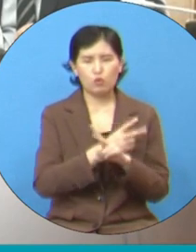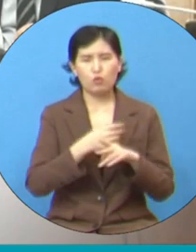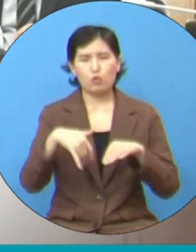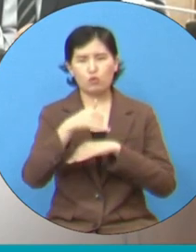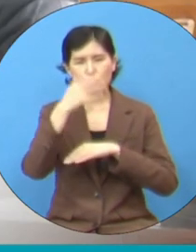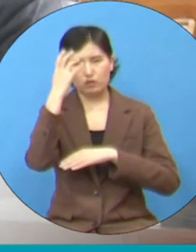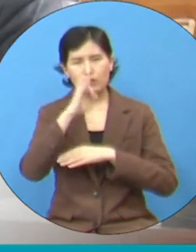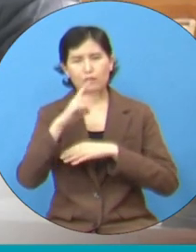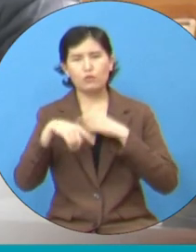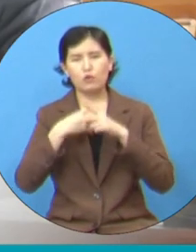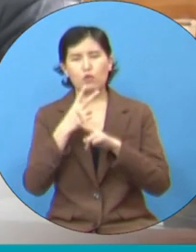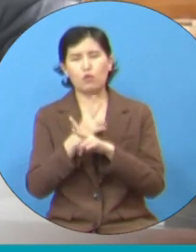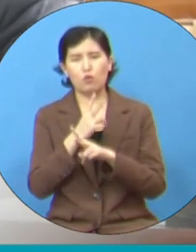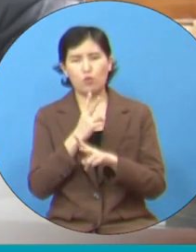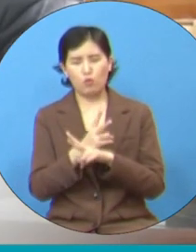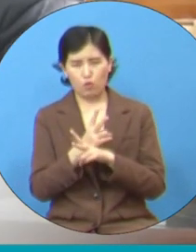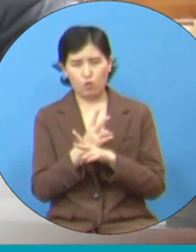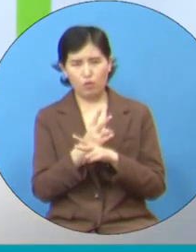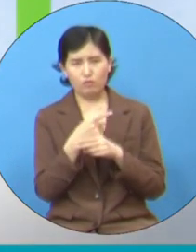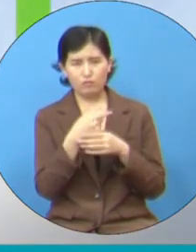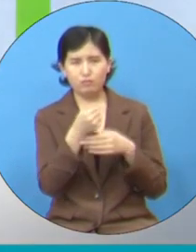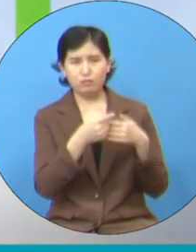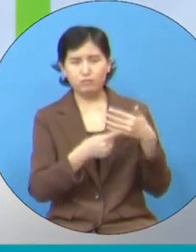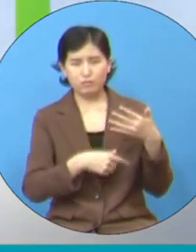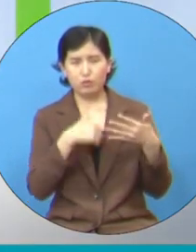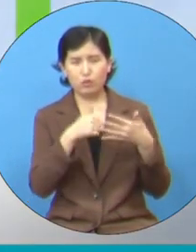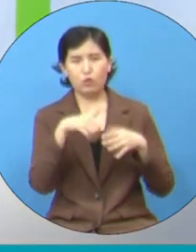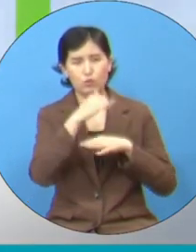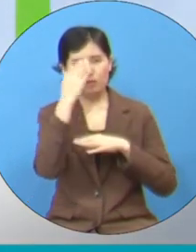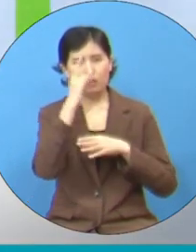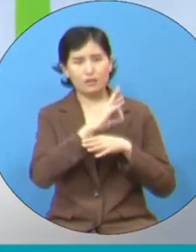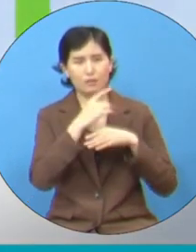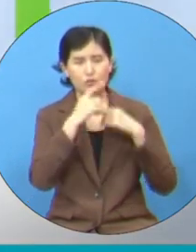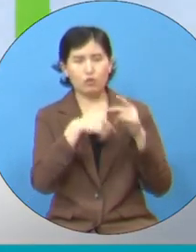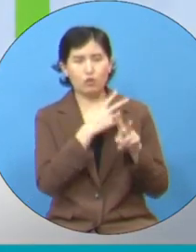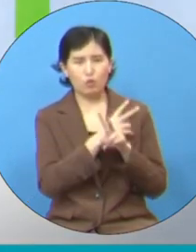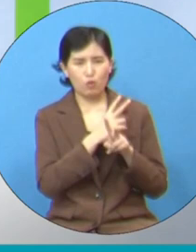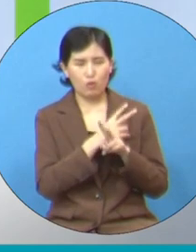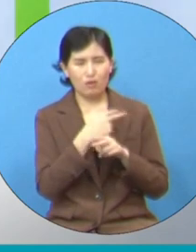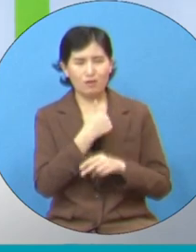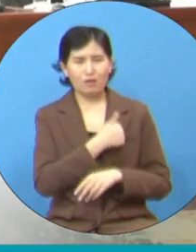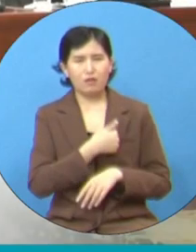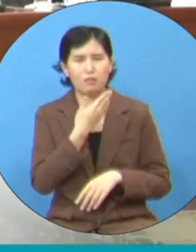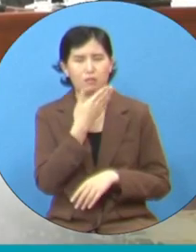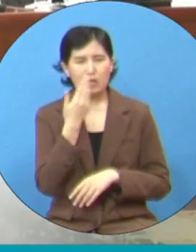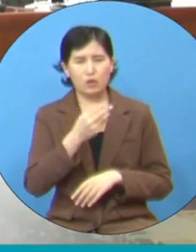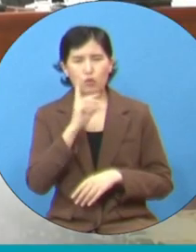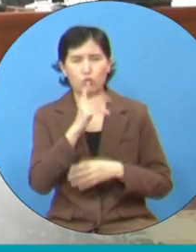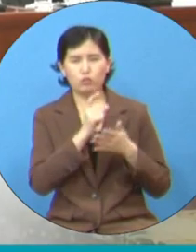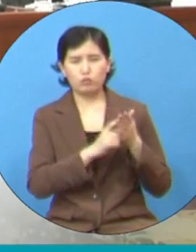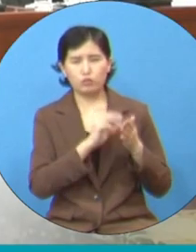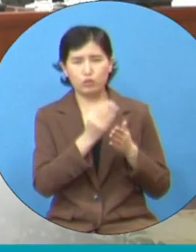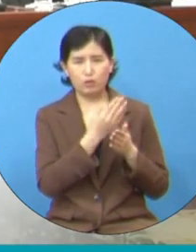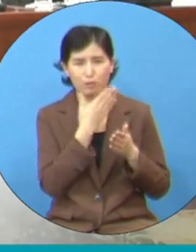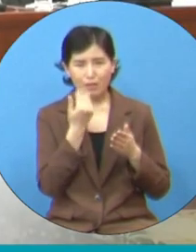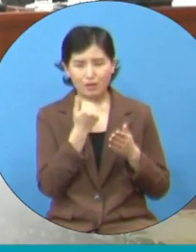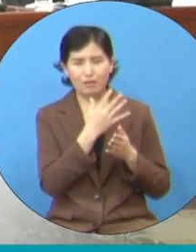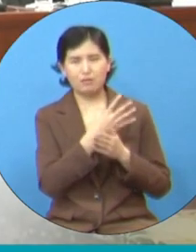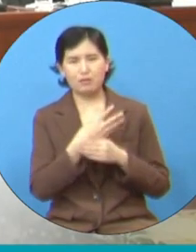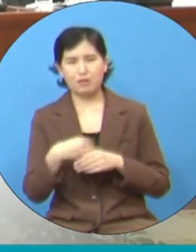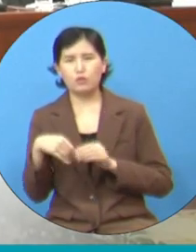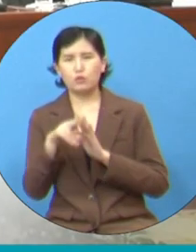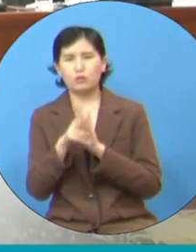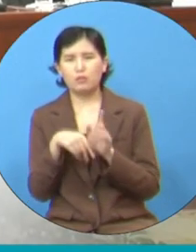хуулиар зохицуулагддаг. Гэвч төрийн намын тухай хуулийн хэрэгжилт хангалтгүй, дээрээс нь хуулийн зохицуулалт нь оновчгүй гэж болж, улс төрийн сахилах